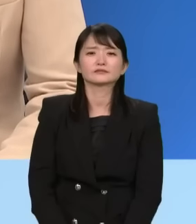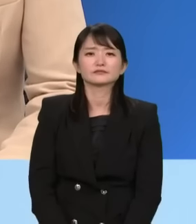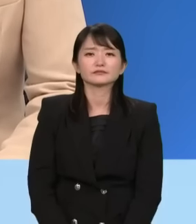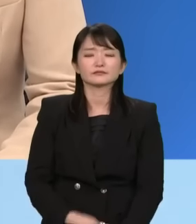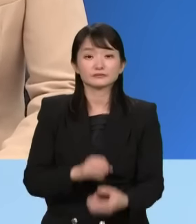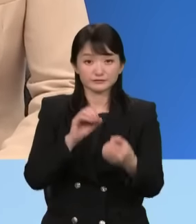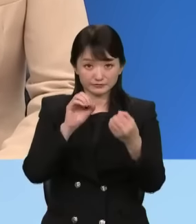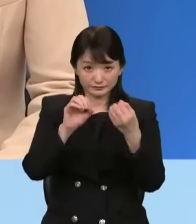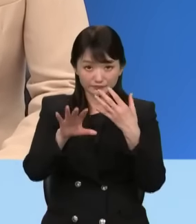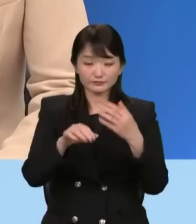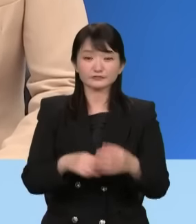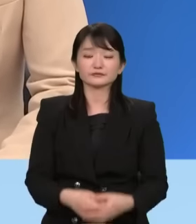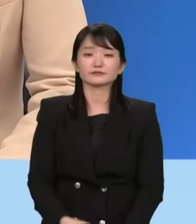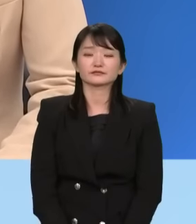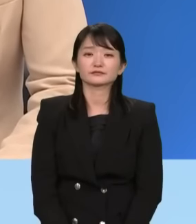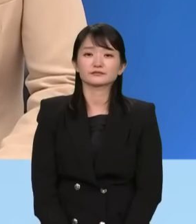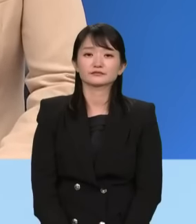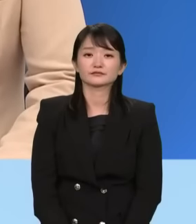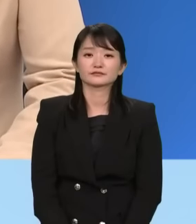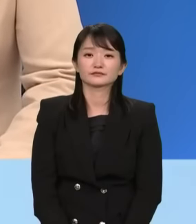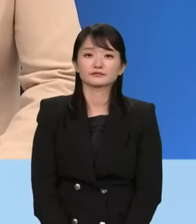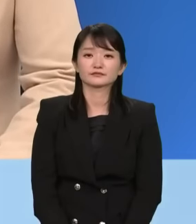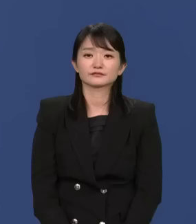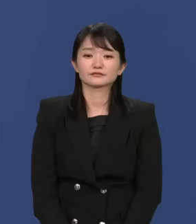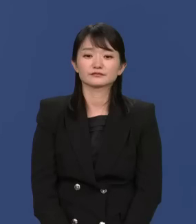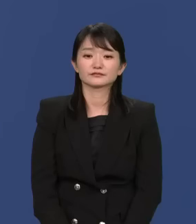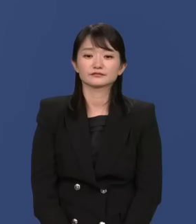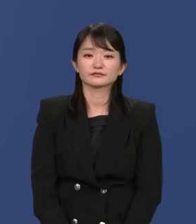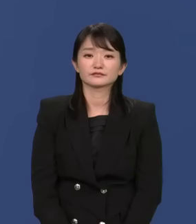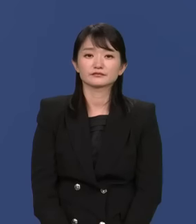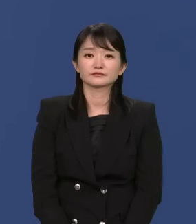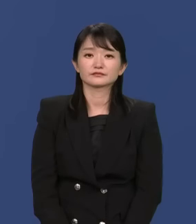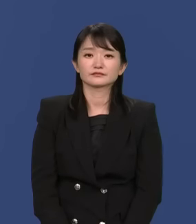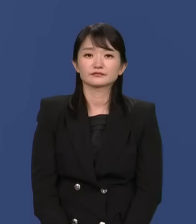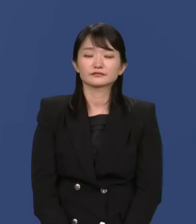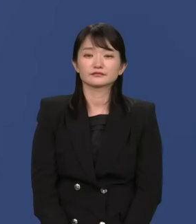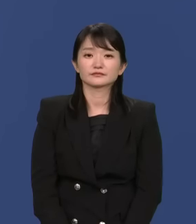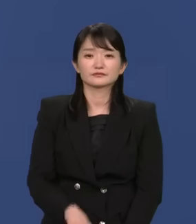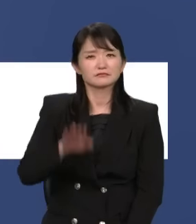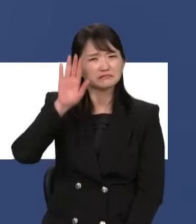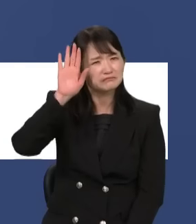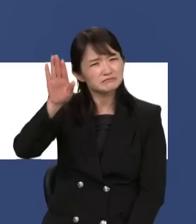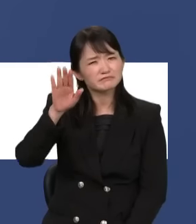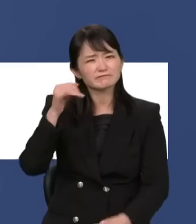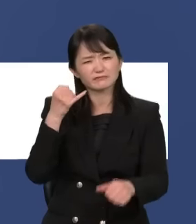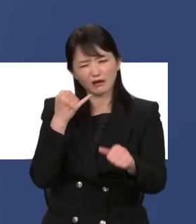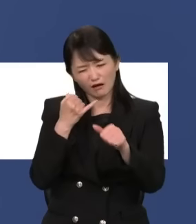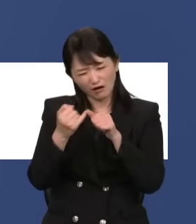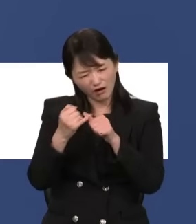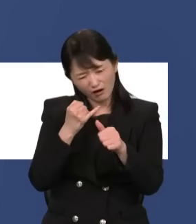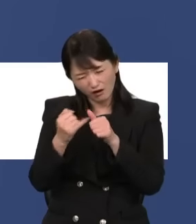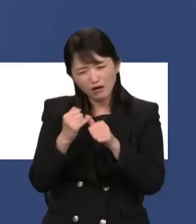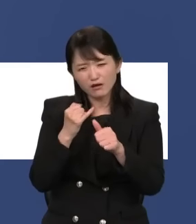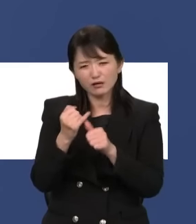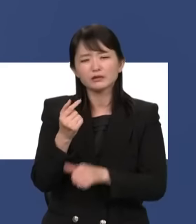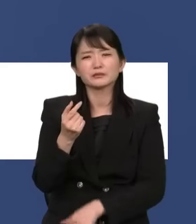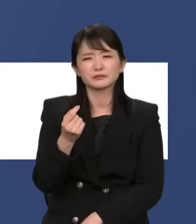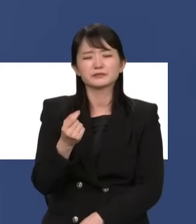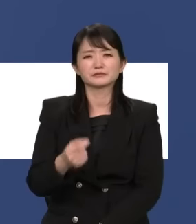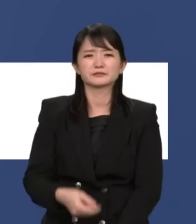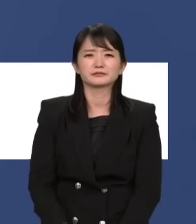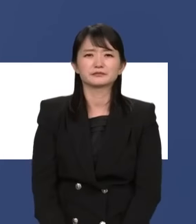답이었는데 한번 들어보시죠 앞으로 부부싸움을 좀 많이 해야 될 것